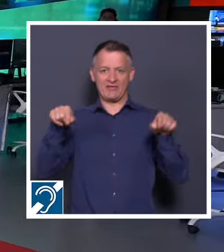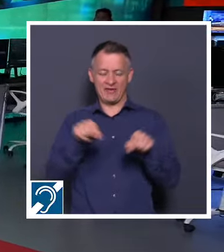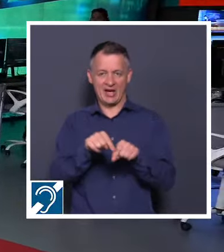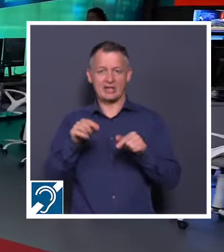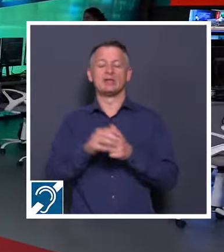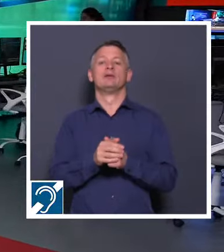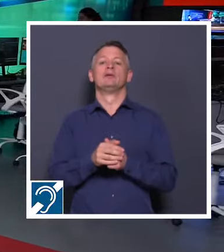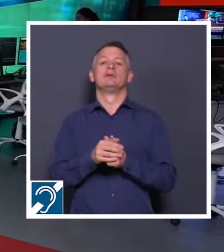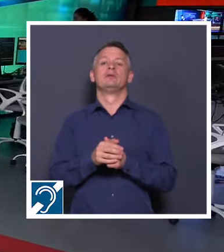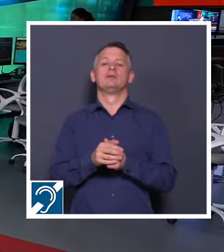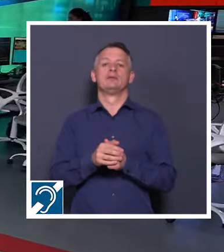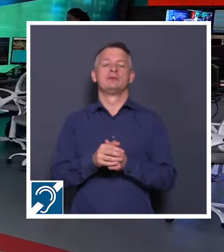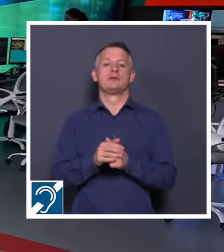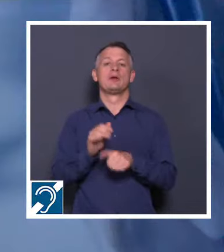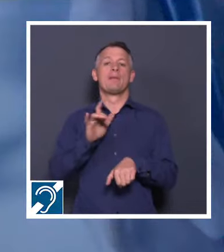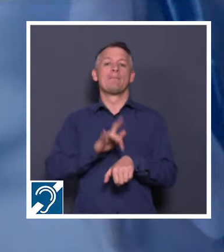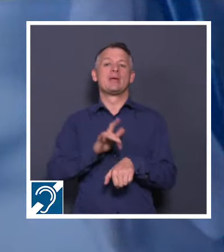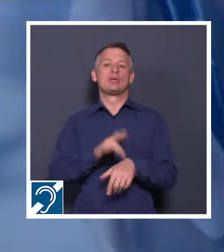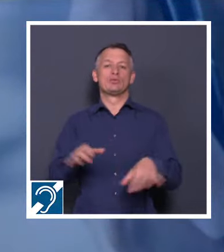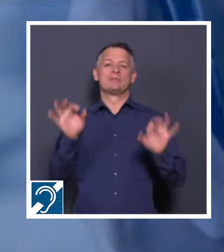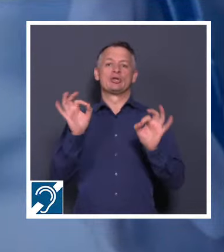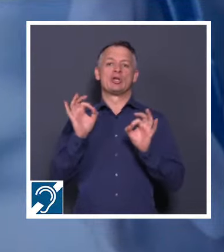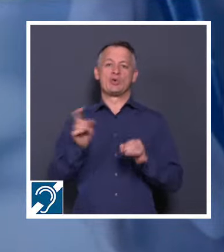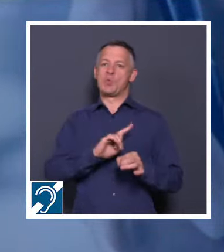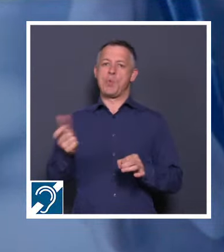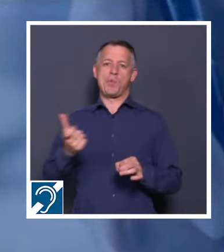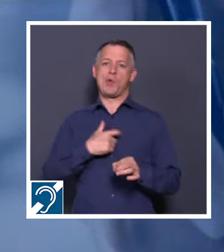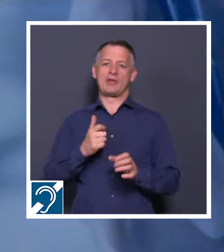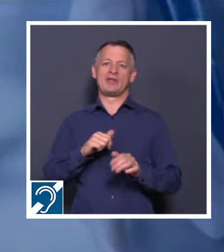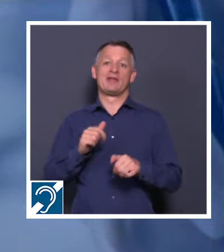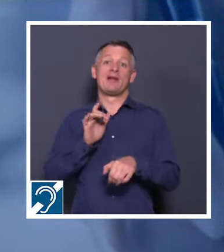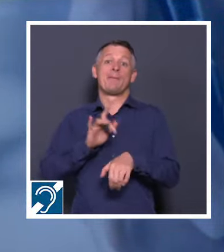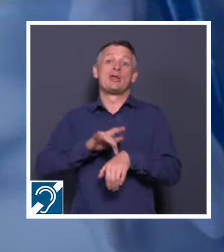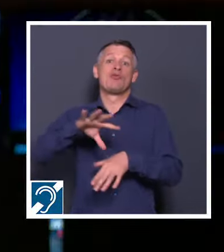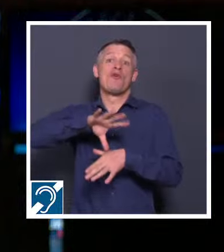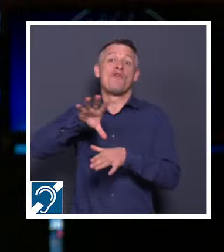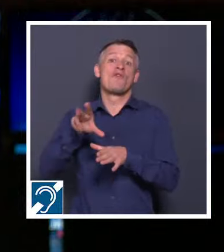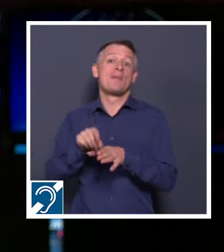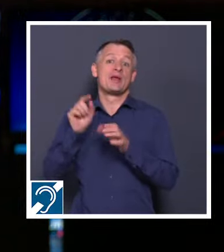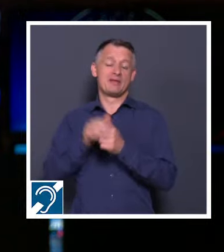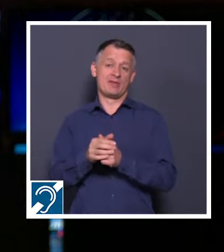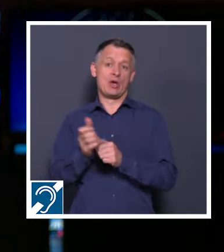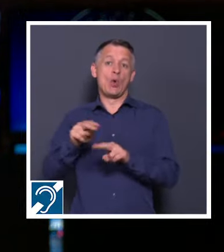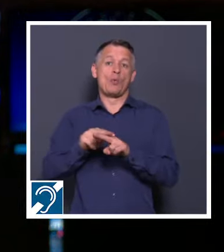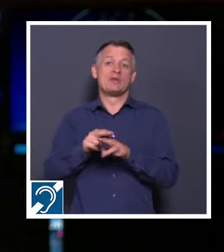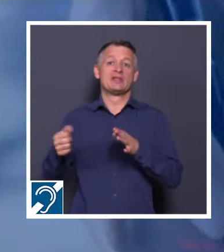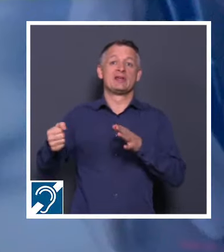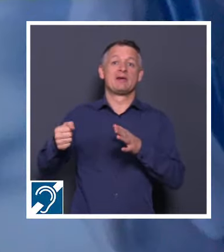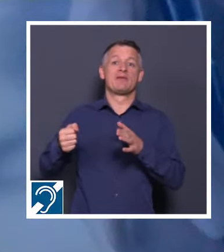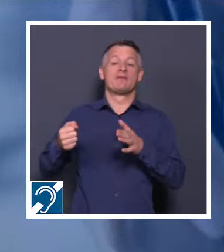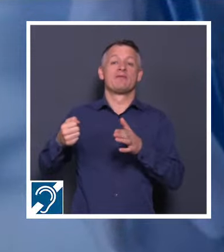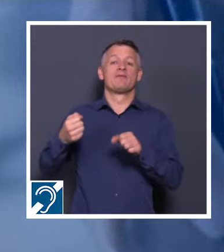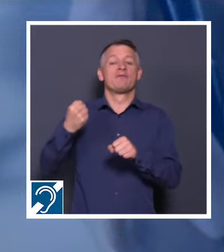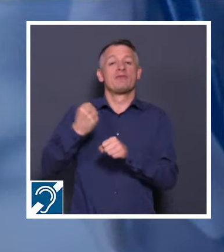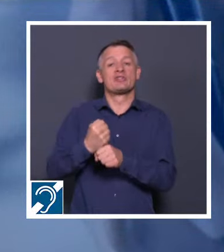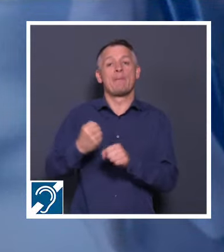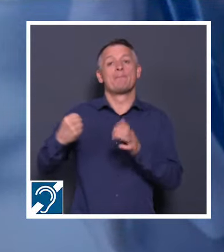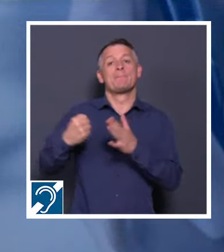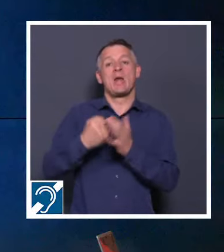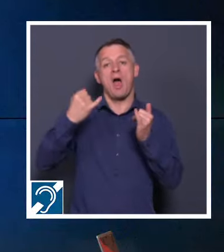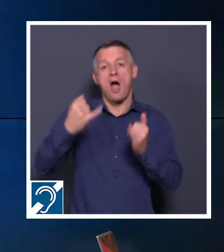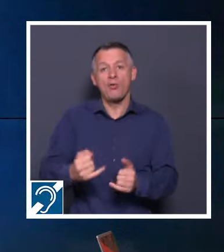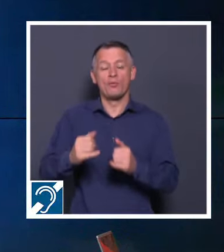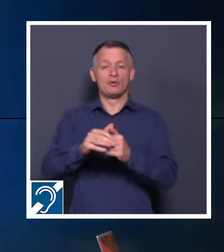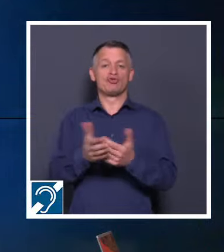doar de la medicul specialist. Nu mai poate solicita de la medicul de familie, cum se întâmpla până acum. Sunt câteva